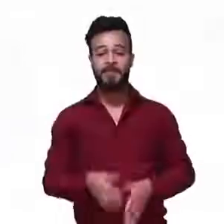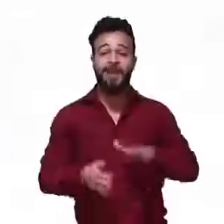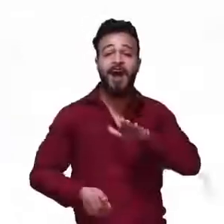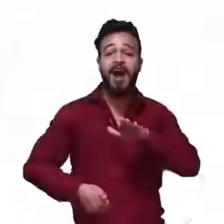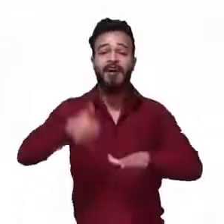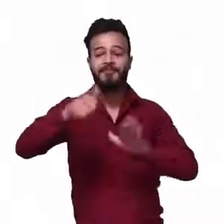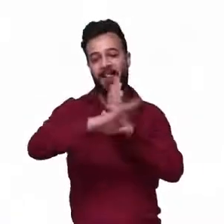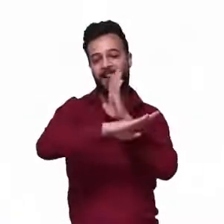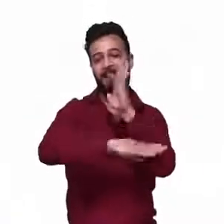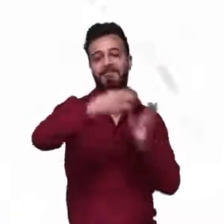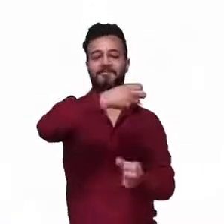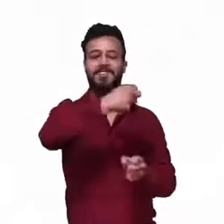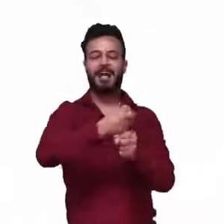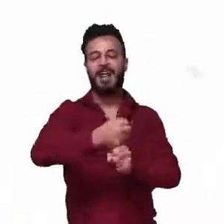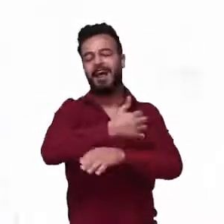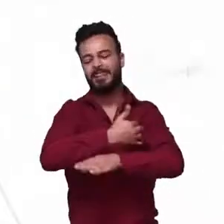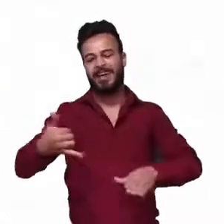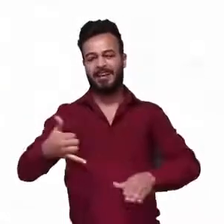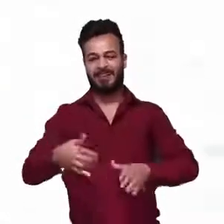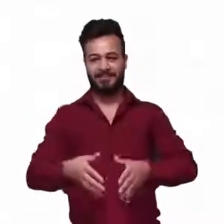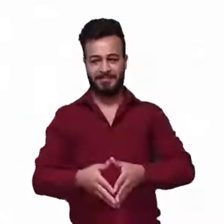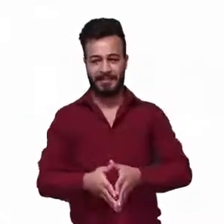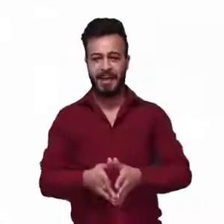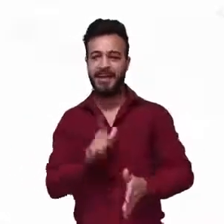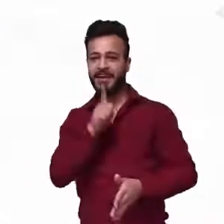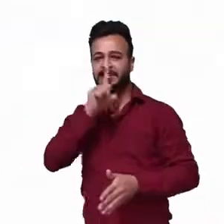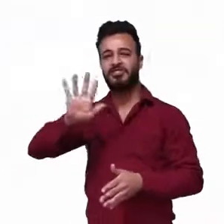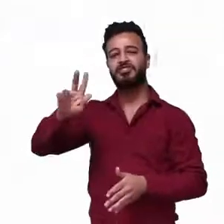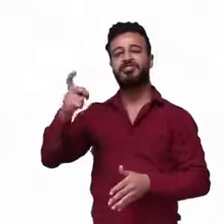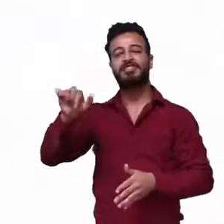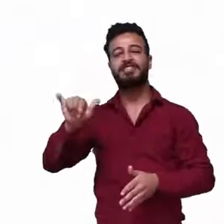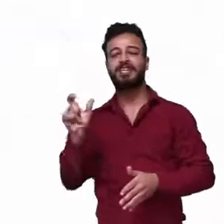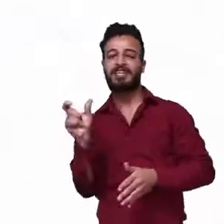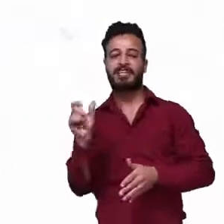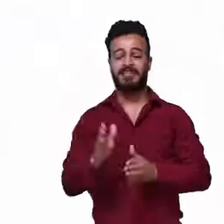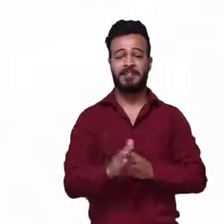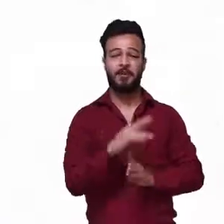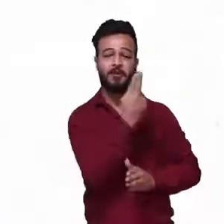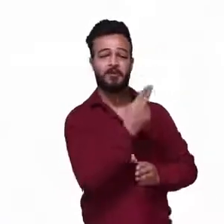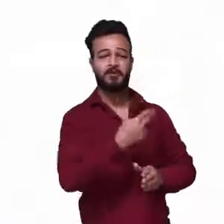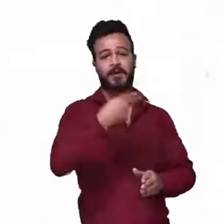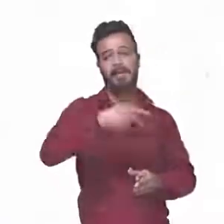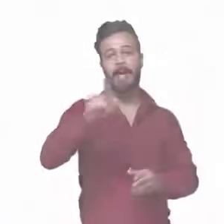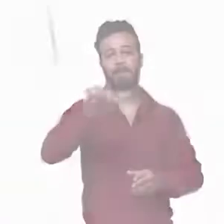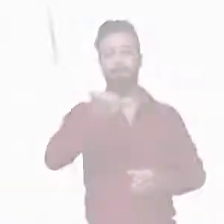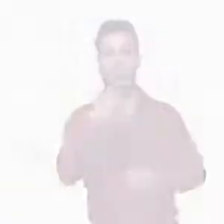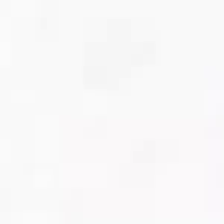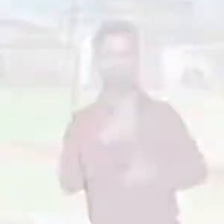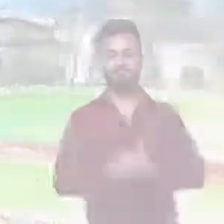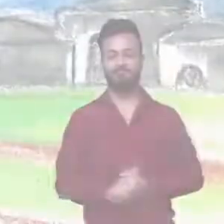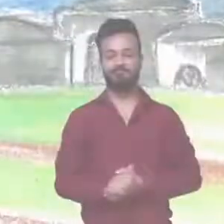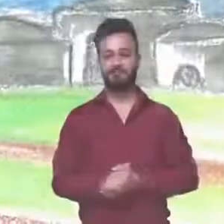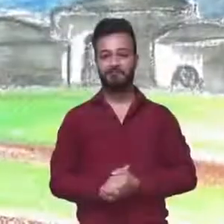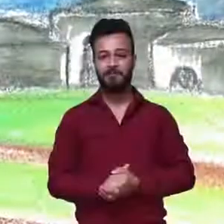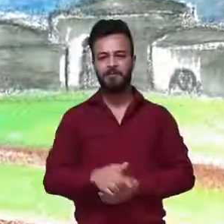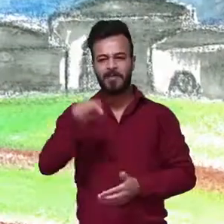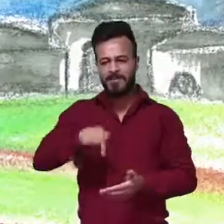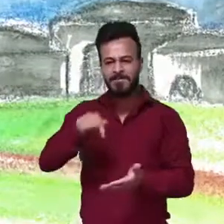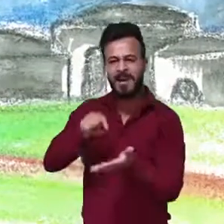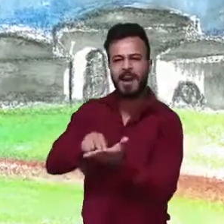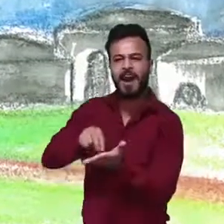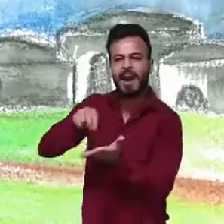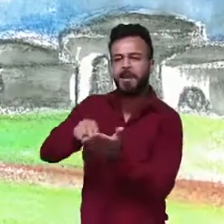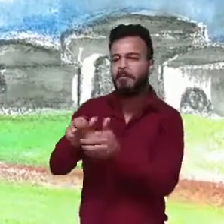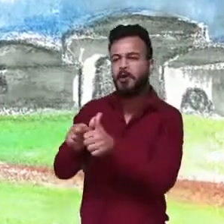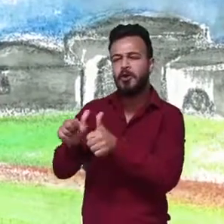أفضل فزاعة على الإطلاق. قصة شيرين جابر ورسومات عبير الخطيب. في قرية